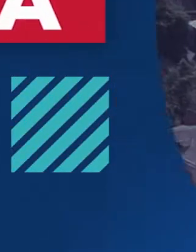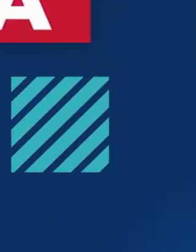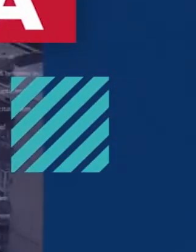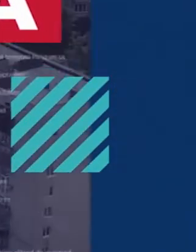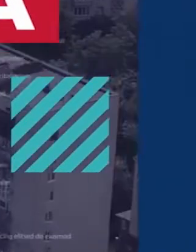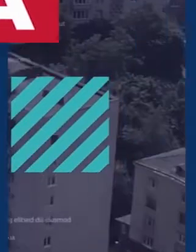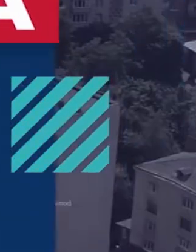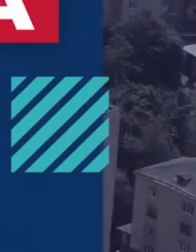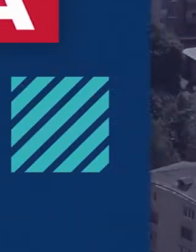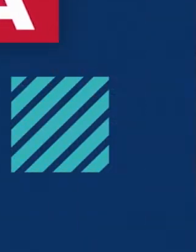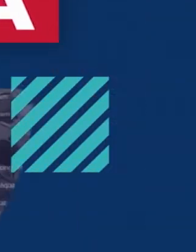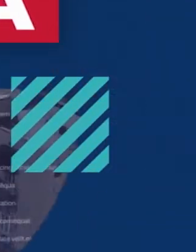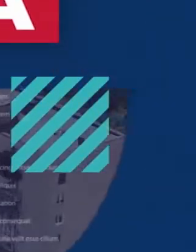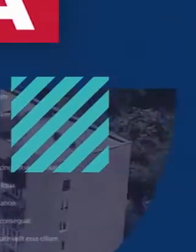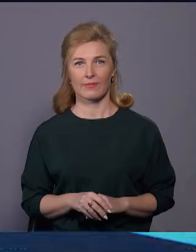Музика